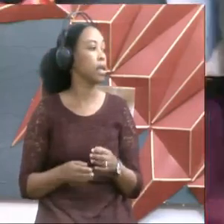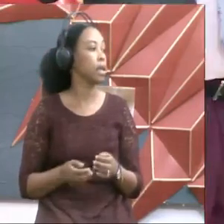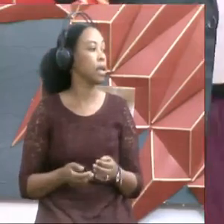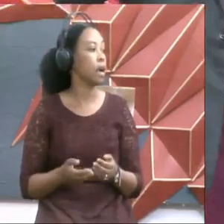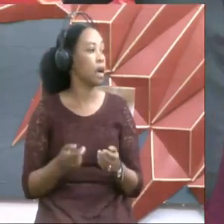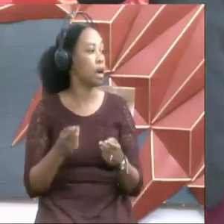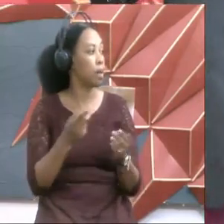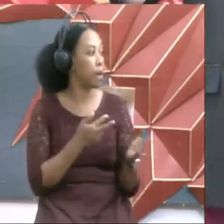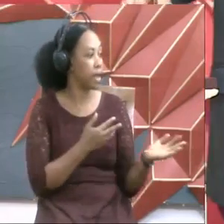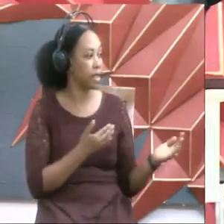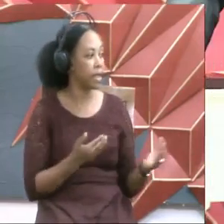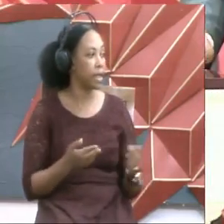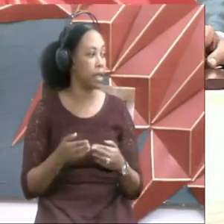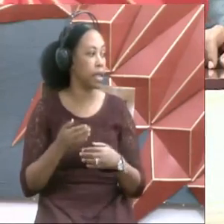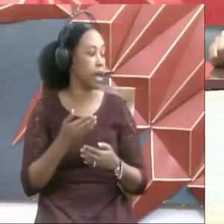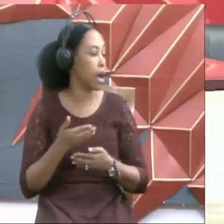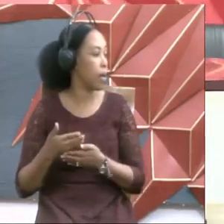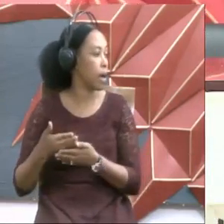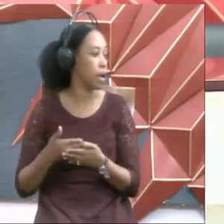ndabibutsa iki